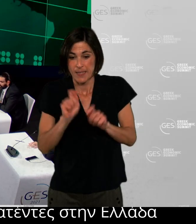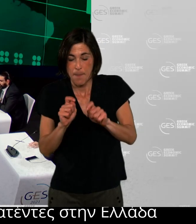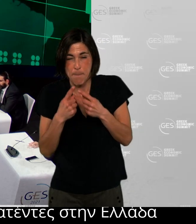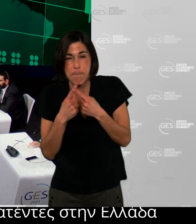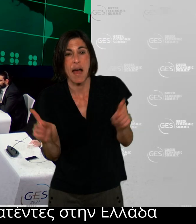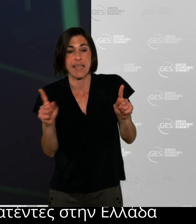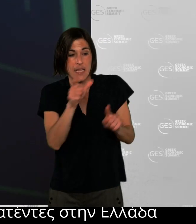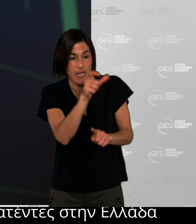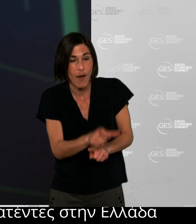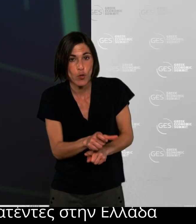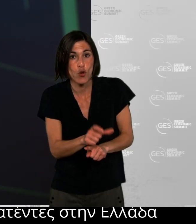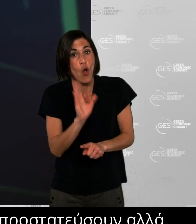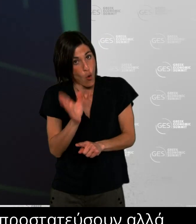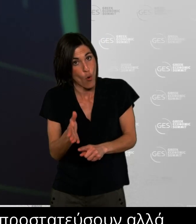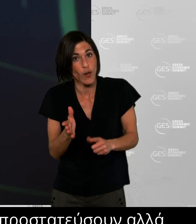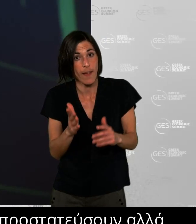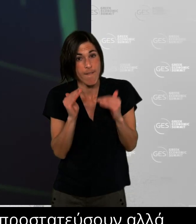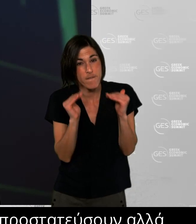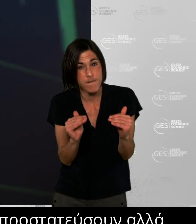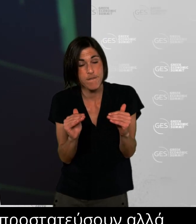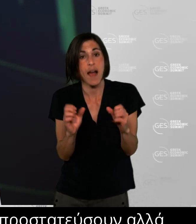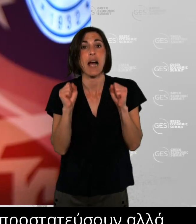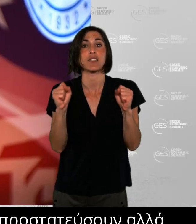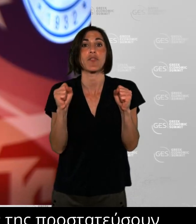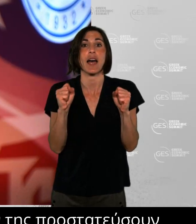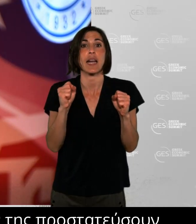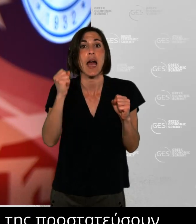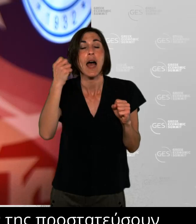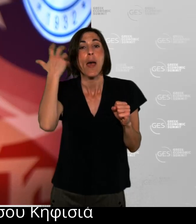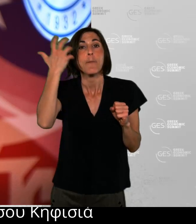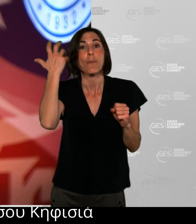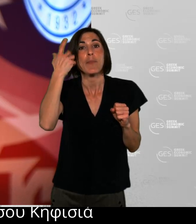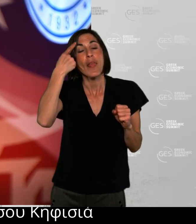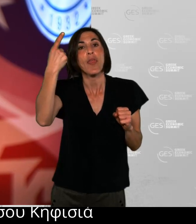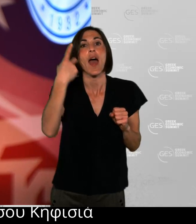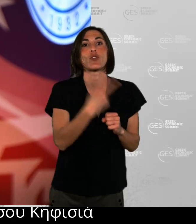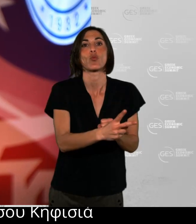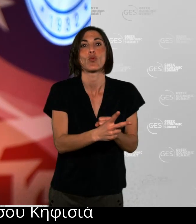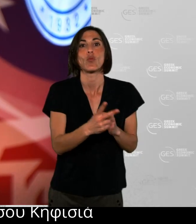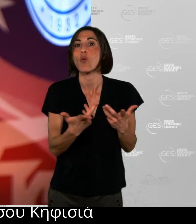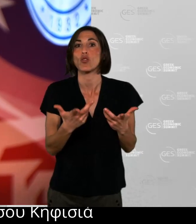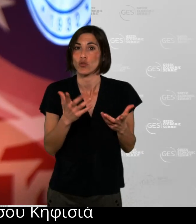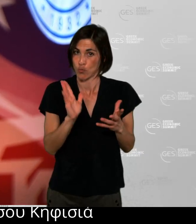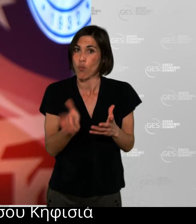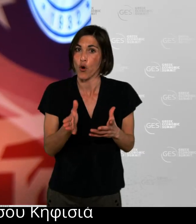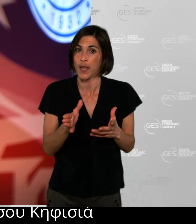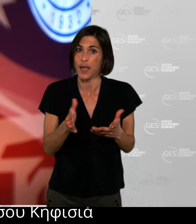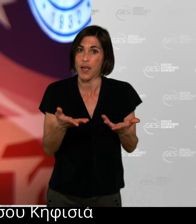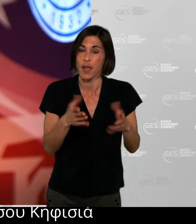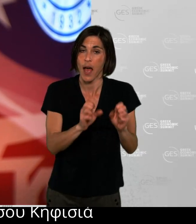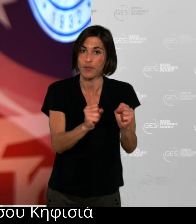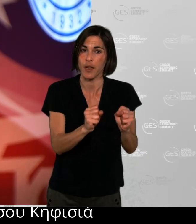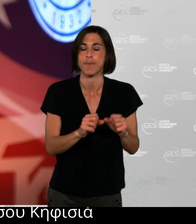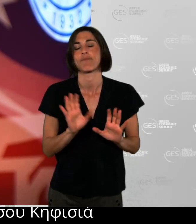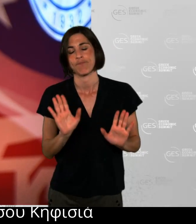την πνευματική τους ιδιοκτησία? Ναι, σε εθνικό επίπεδο θα έλεγα ότι οι επιδόσεις μας στις πατέντες είναι ακόμη χαμηλές.